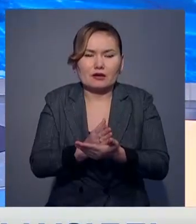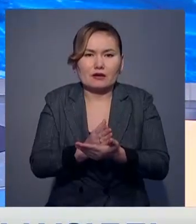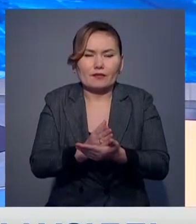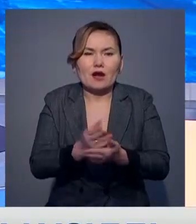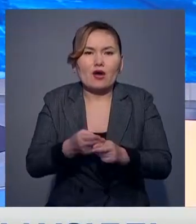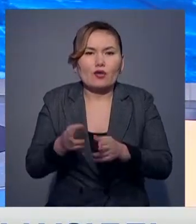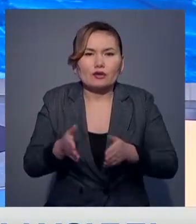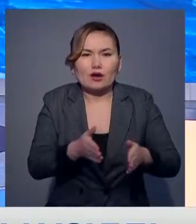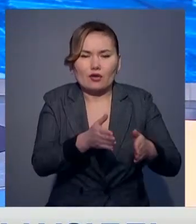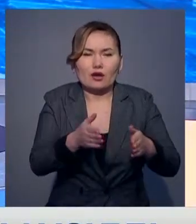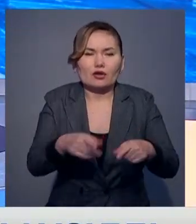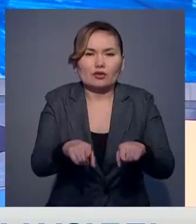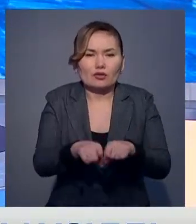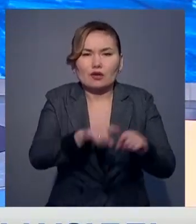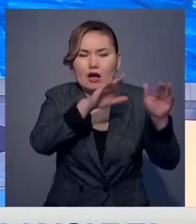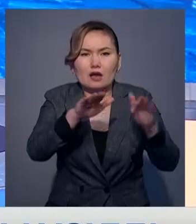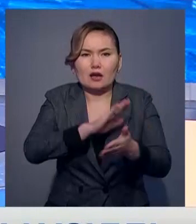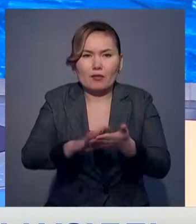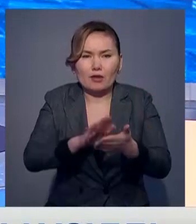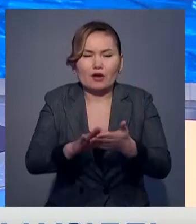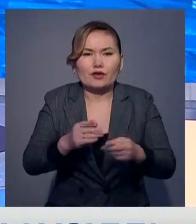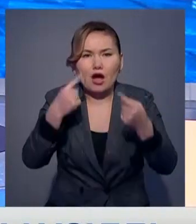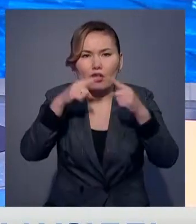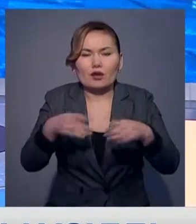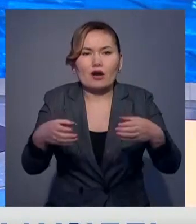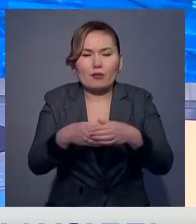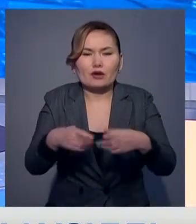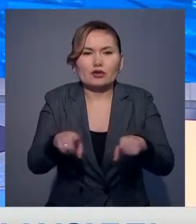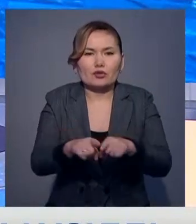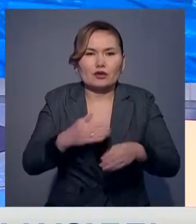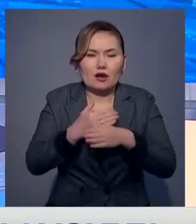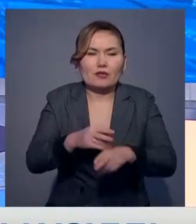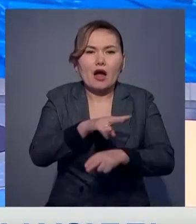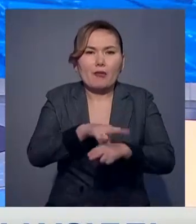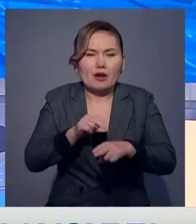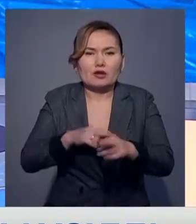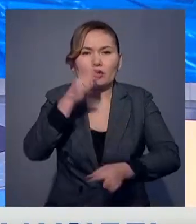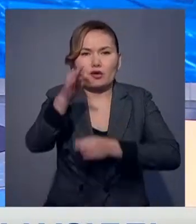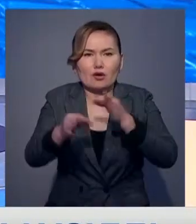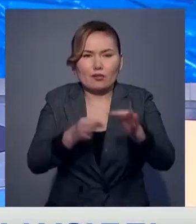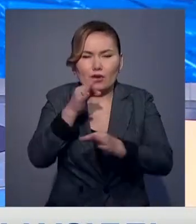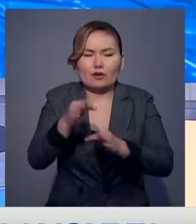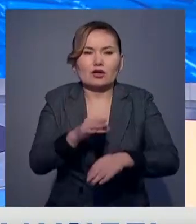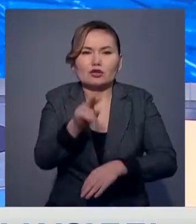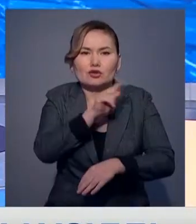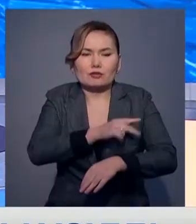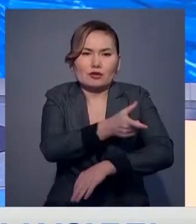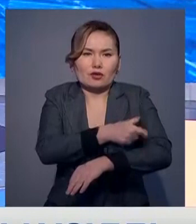Құнтөсеу бақылау бойынша облыстық нұқаз автожол мекемесі және жол патрульдік полиция қызметкерлері тәулік бойы жұмыс